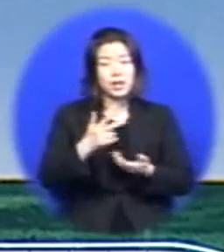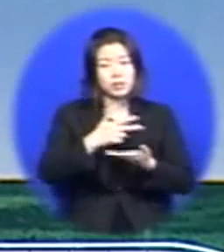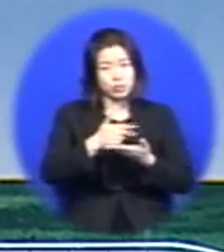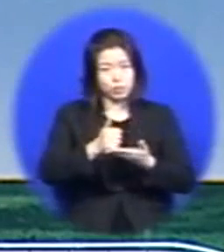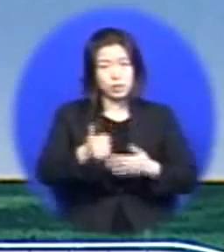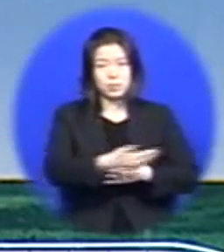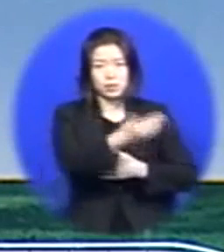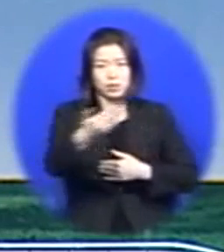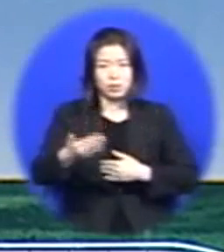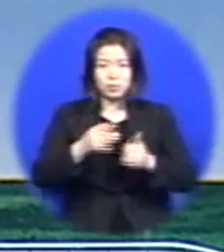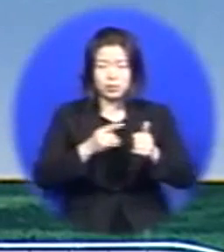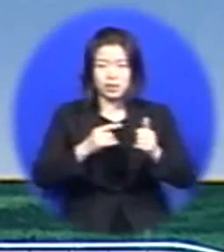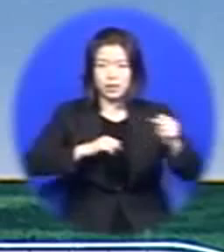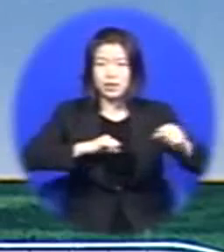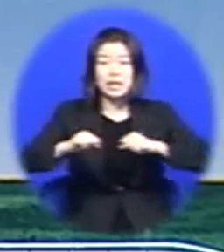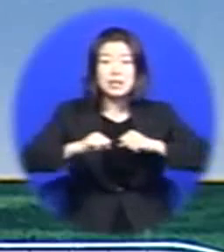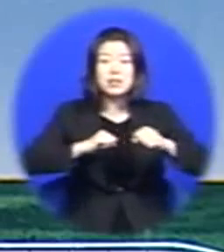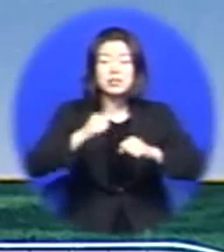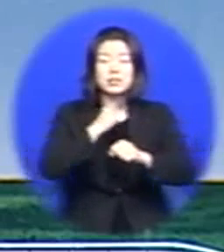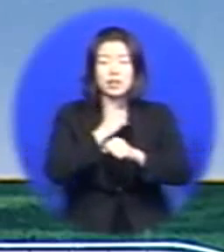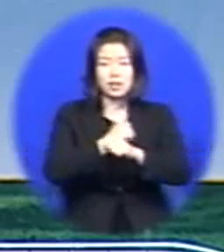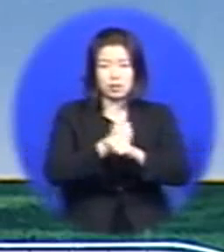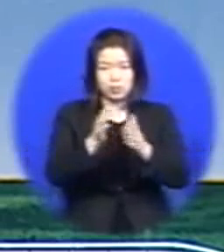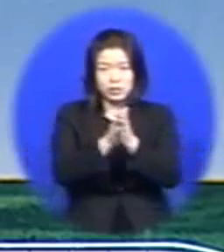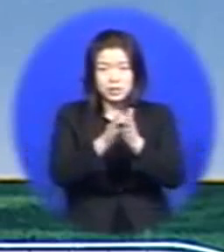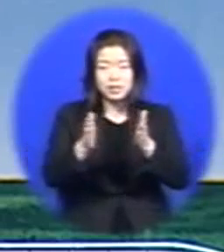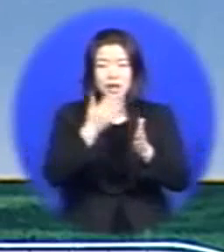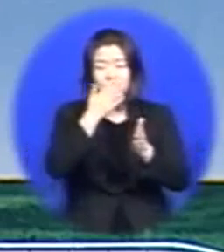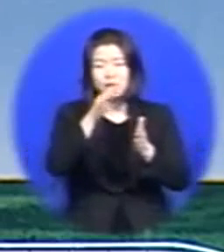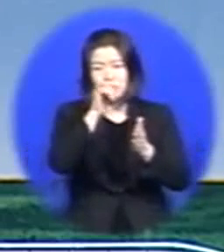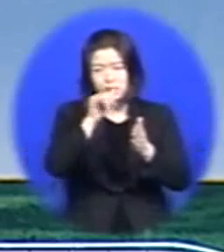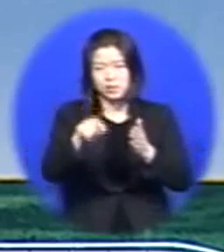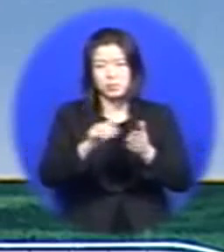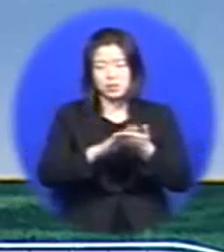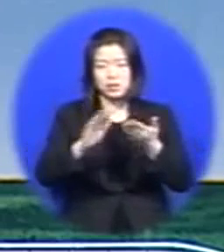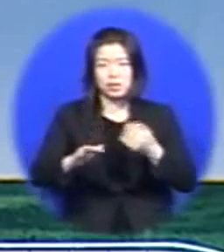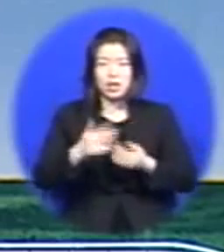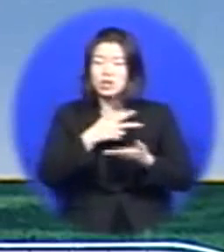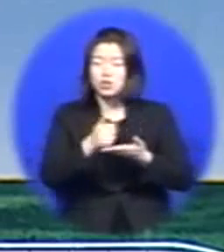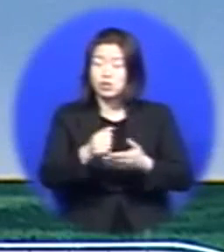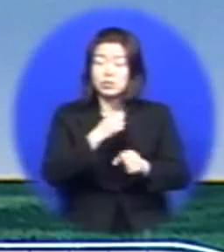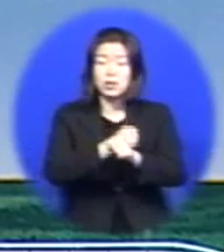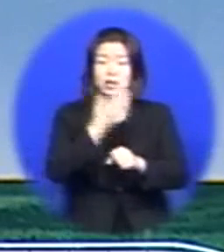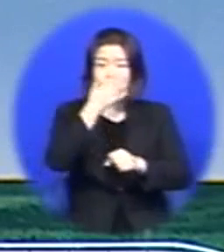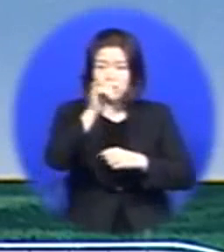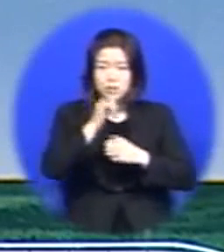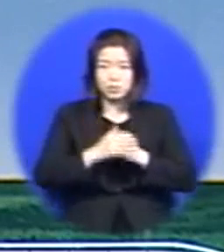주님은 여러분에게 역사하고 시작하실 수 있는 거지. 주님은 하시는 거예요.